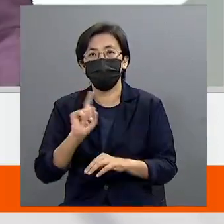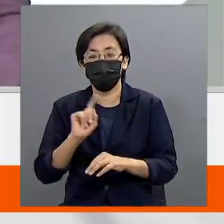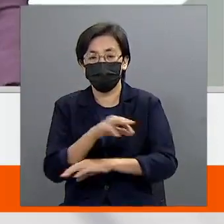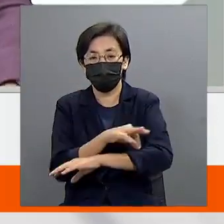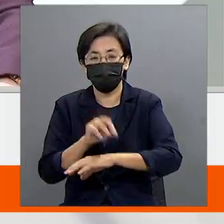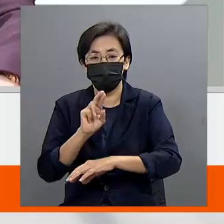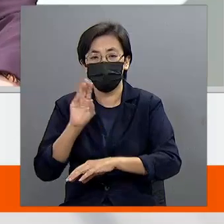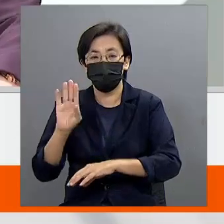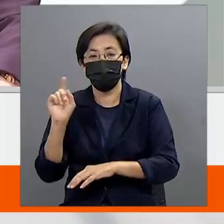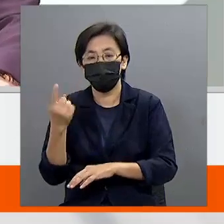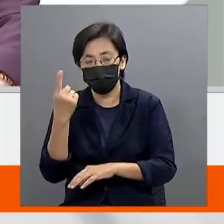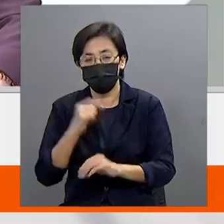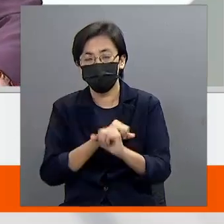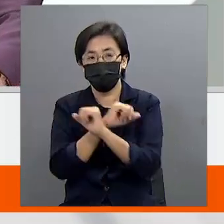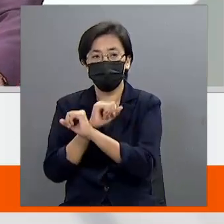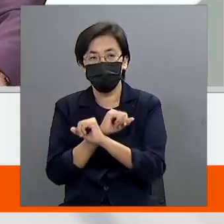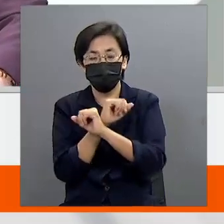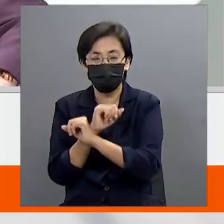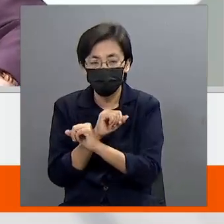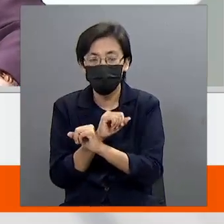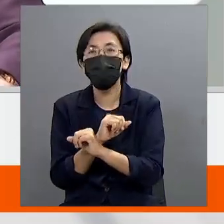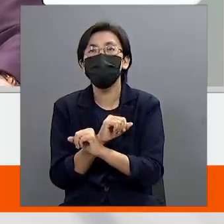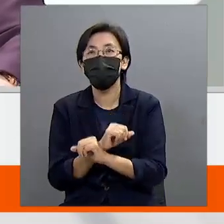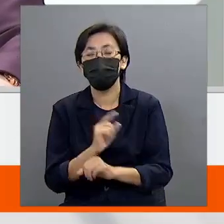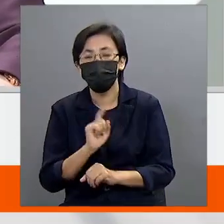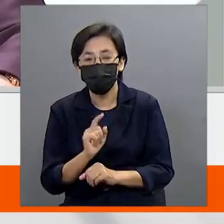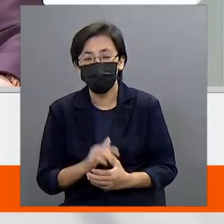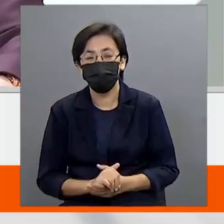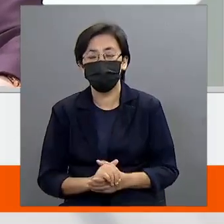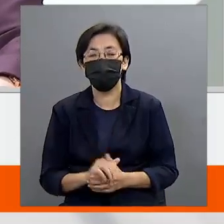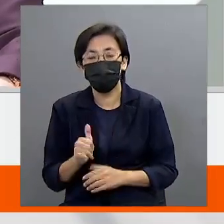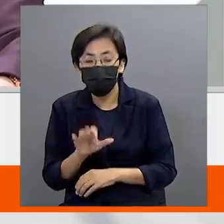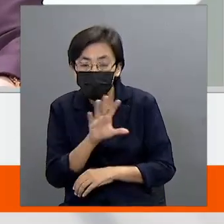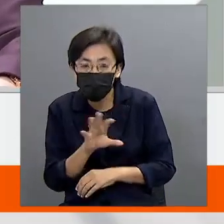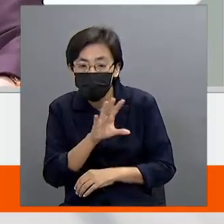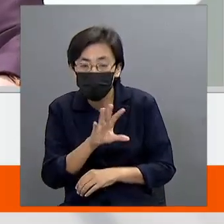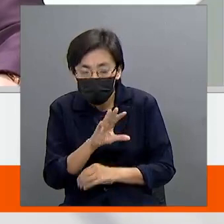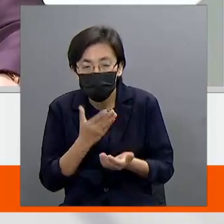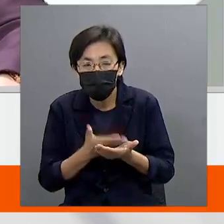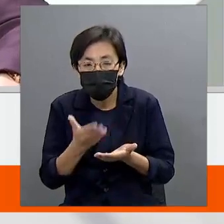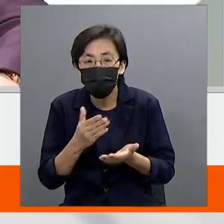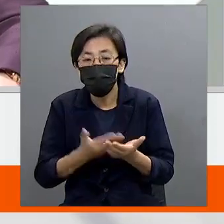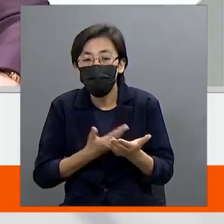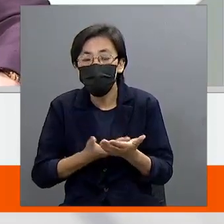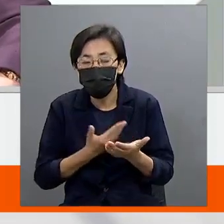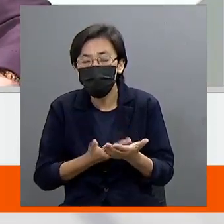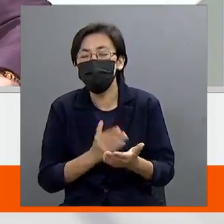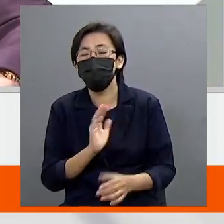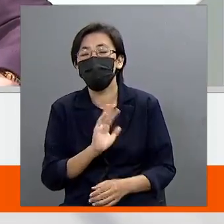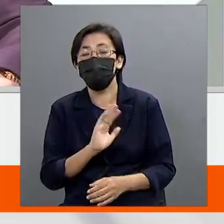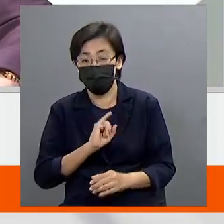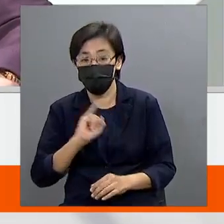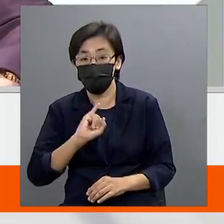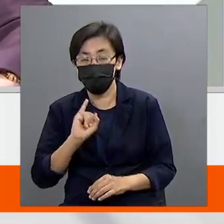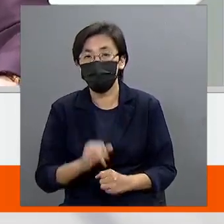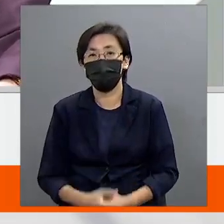คะเพื่อป้องกันไม่ให้จากพนันอ่อนมันนำไปสู่การชักจูงคนให้เข้าสู่การพนันที่มันเข้มข้นมากขึ้นนะคะ